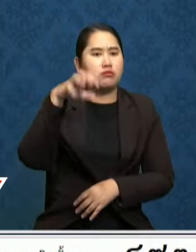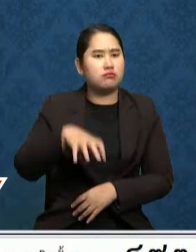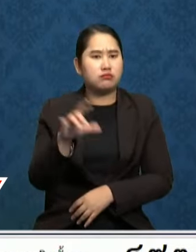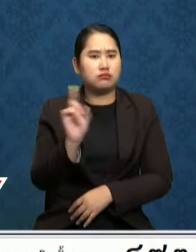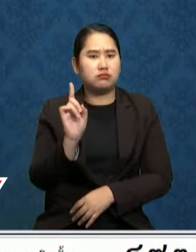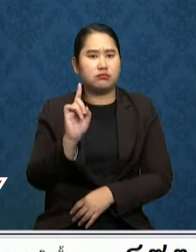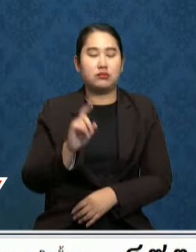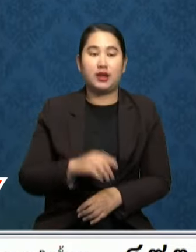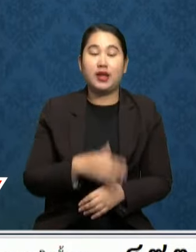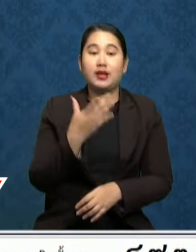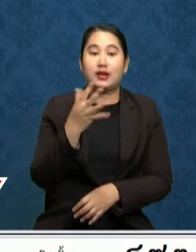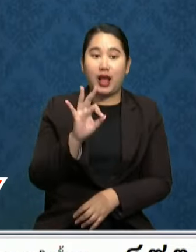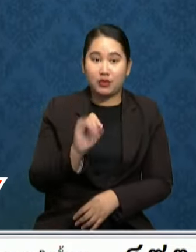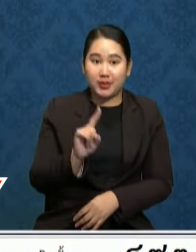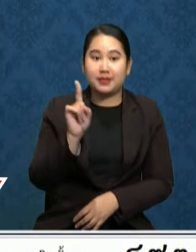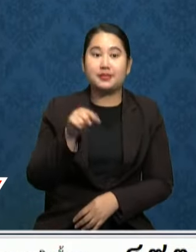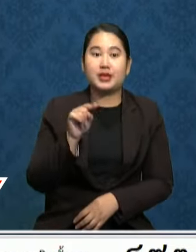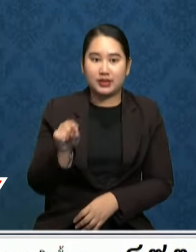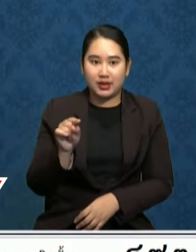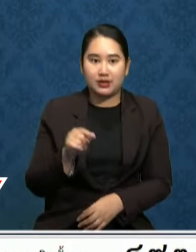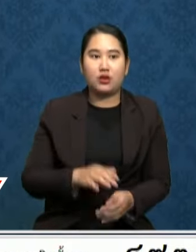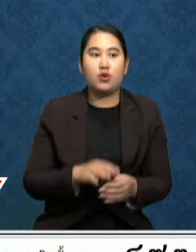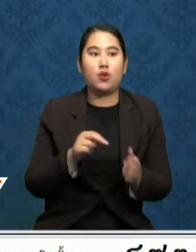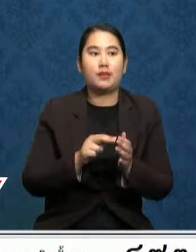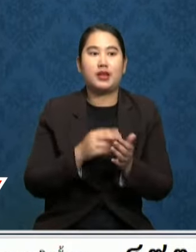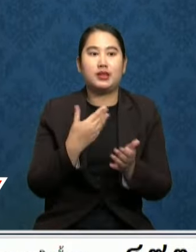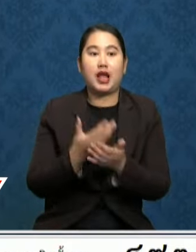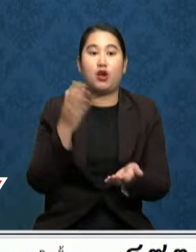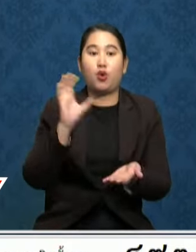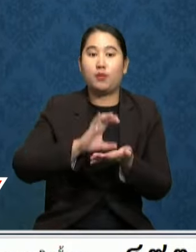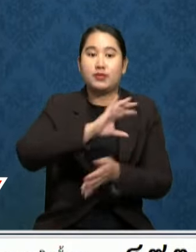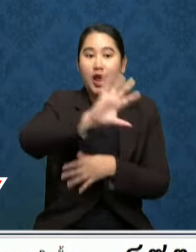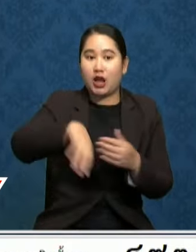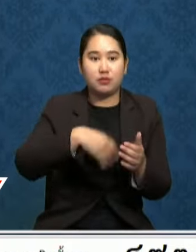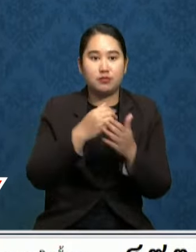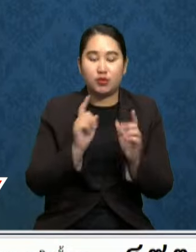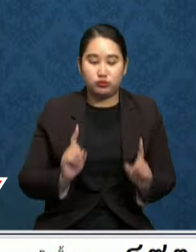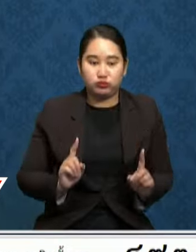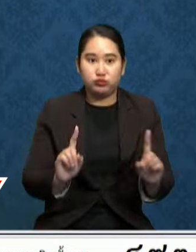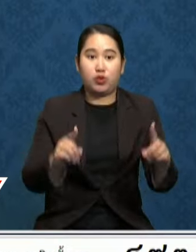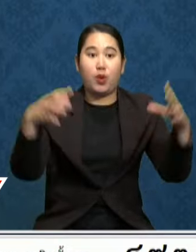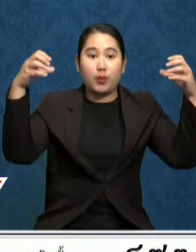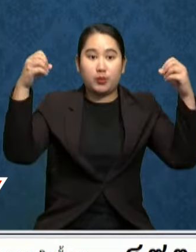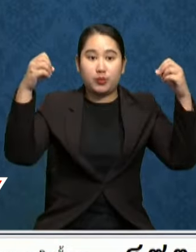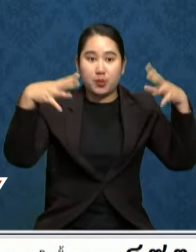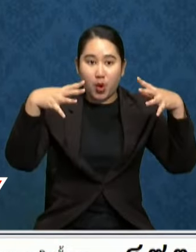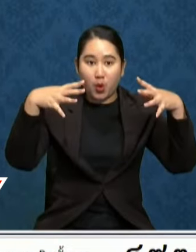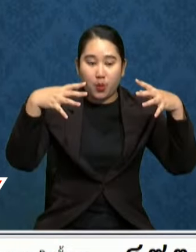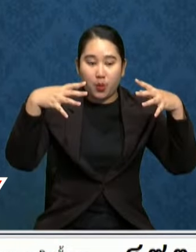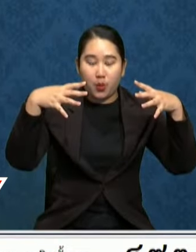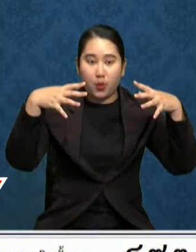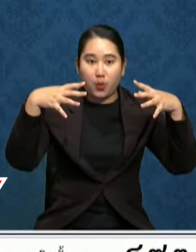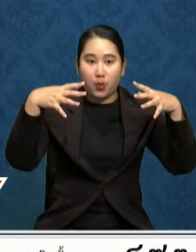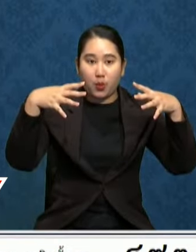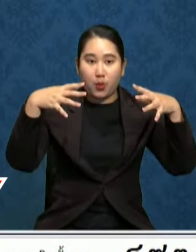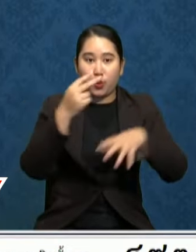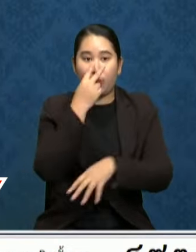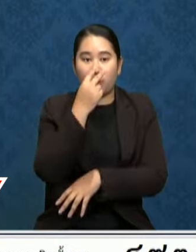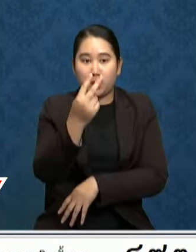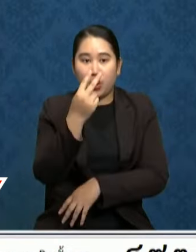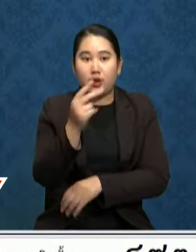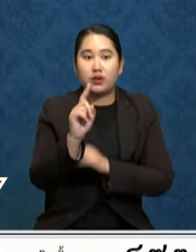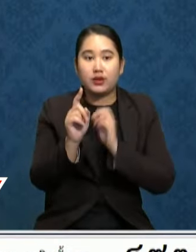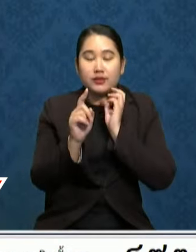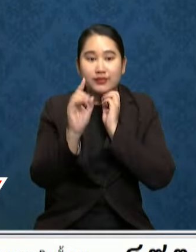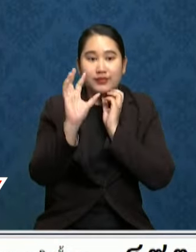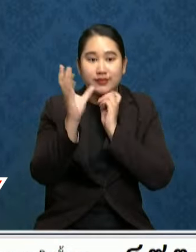ครททาน91% ของงบทั้งหมดรบไฟ SolarSales พลังงานแสงอธิย์มองจ